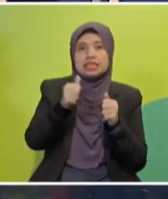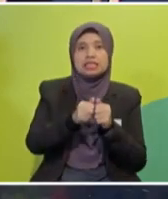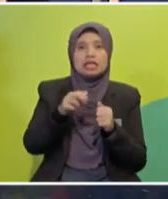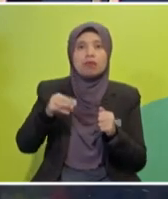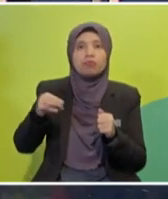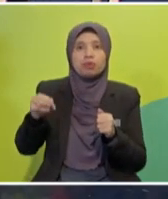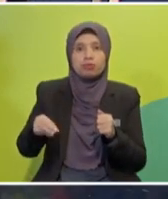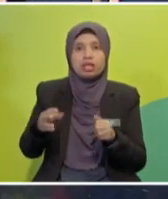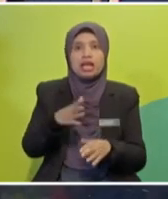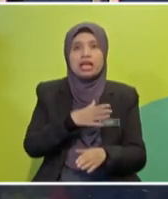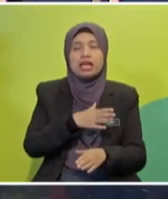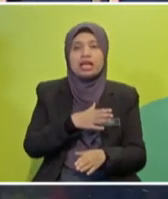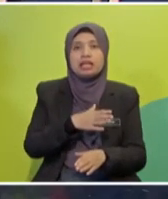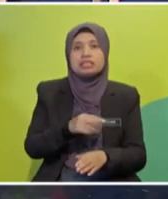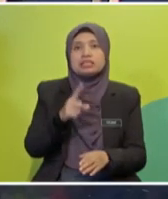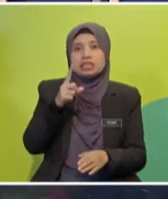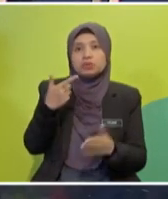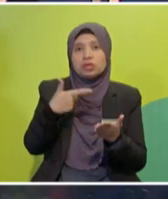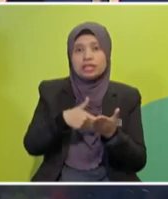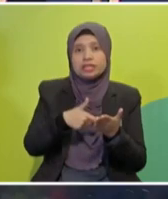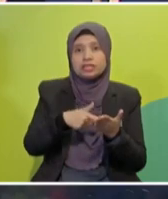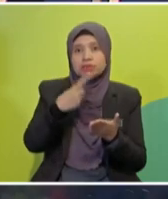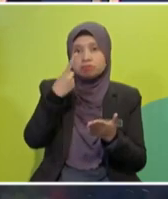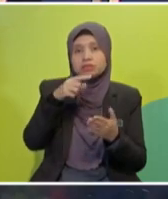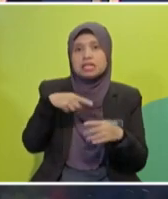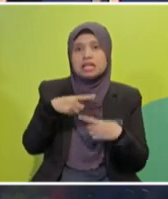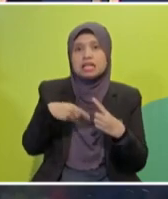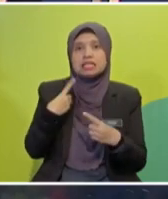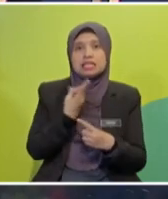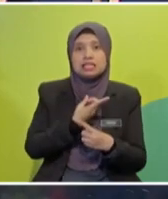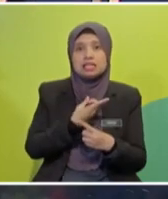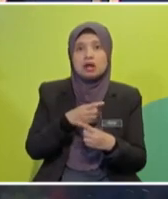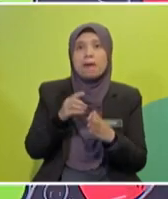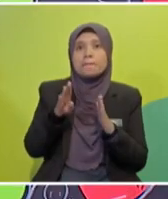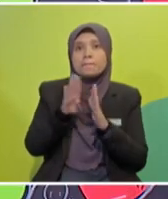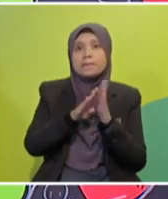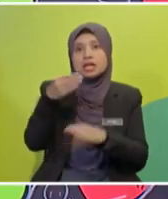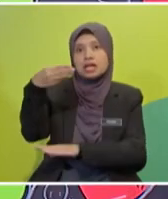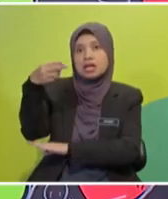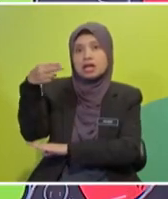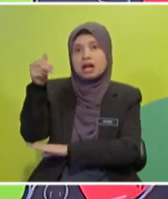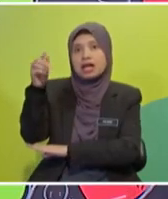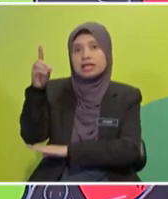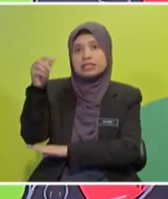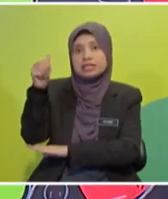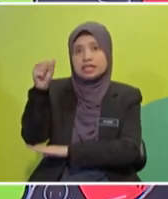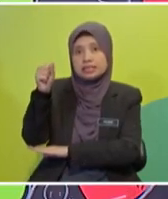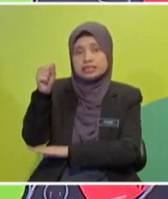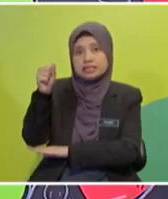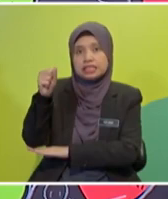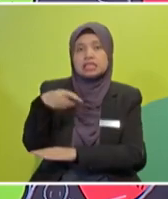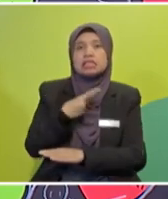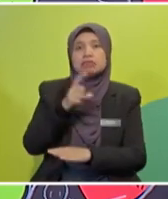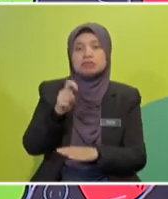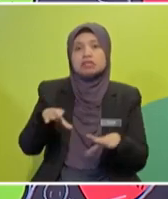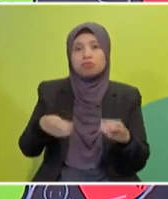pada hari ini. Dan juga satu lagi Abang Aiman, jangan lupa bila kita berhadas, kita akan buat apa yang kita dah belajar. Okey,